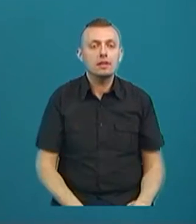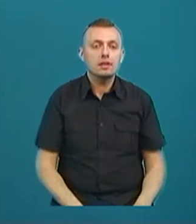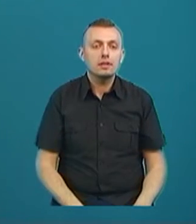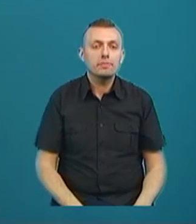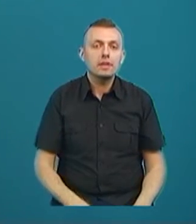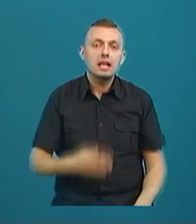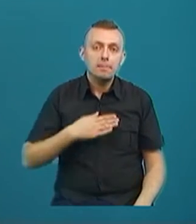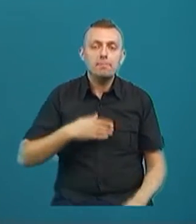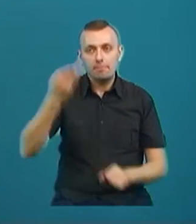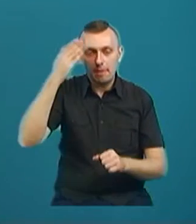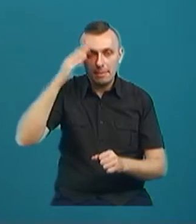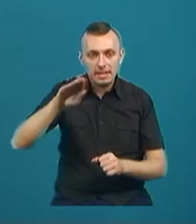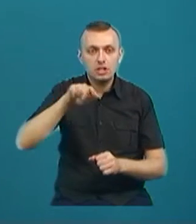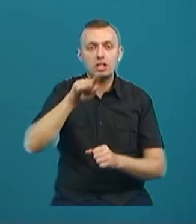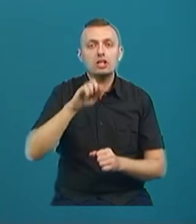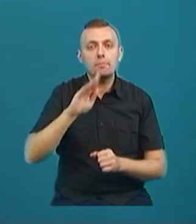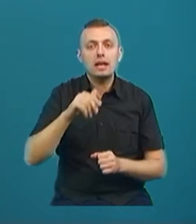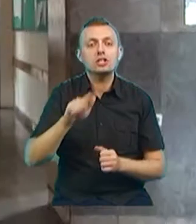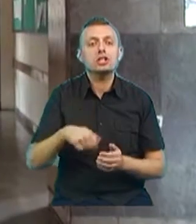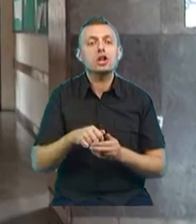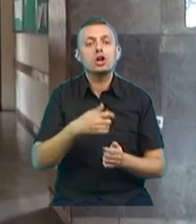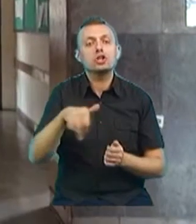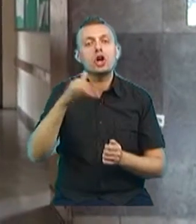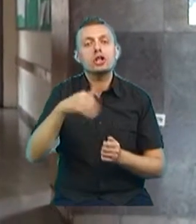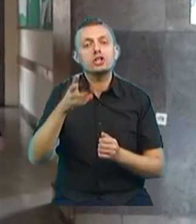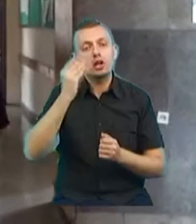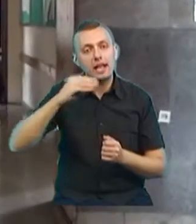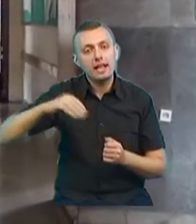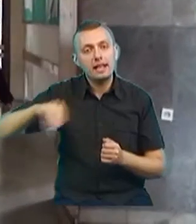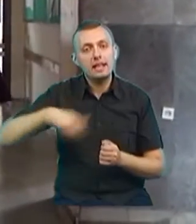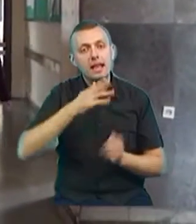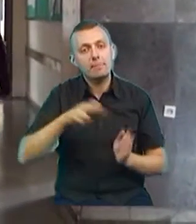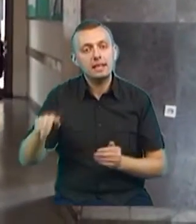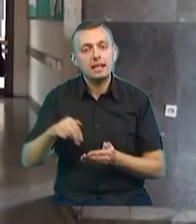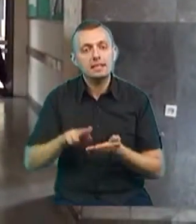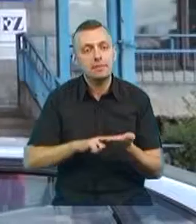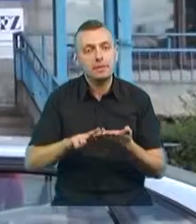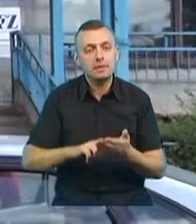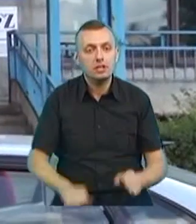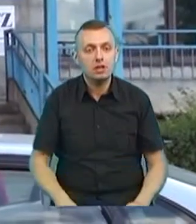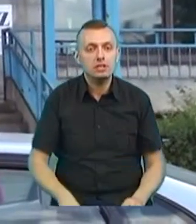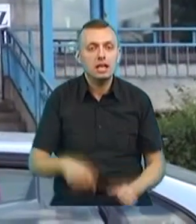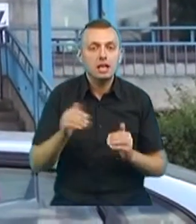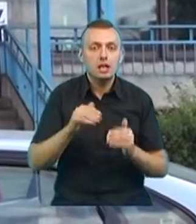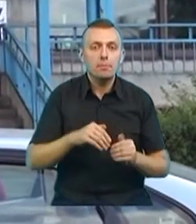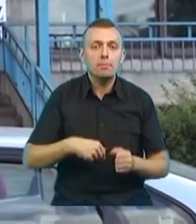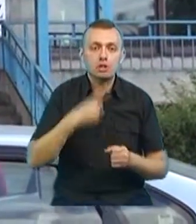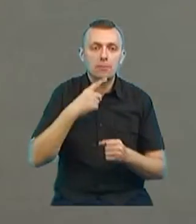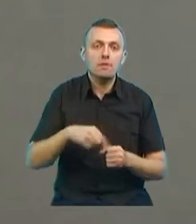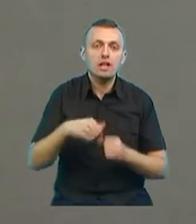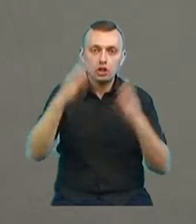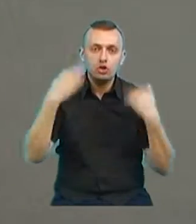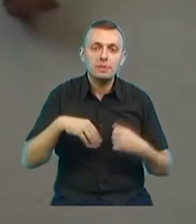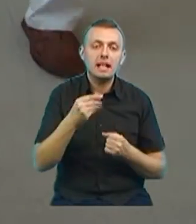nadzieję, że ten trend będzie utrzymany w następnych miesiącach. Można więc wreszcie powiedzieć, że szpital jest na plusie, a na to czekano już od dawna. Dziś także